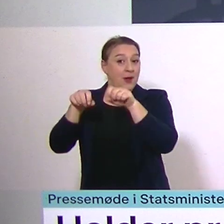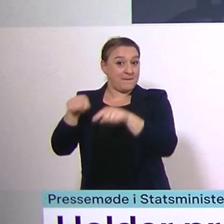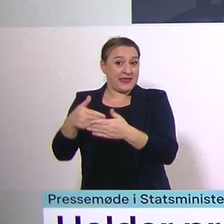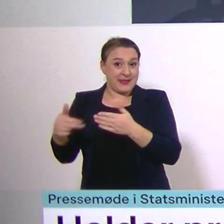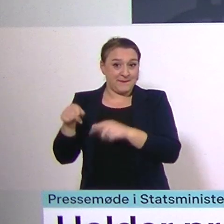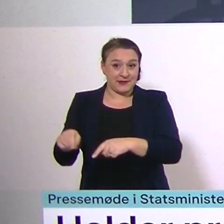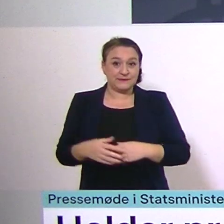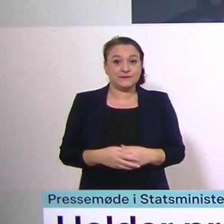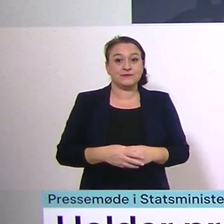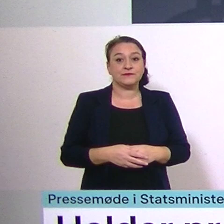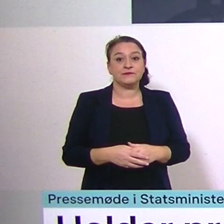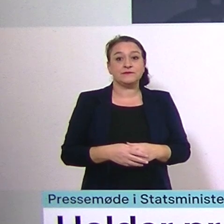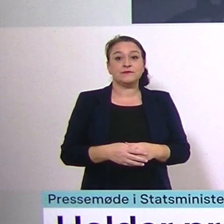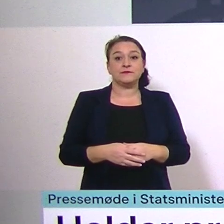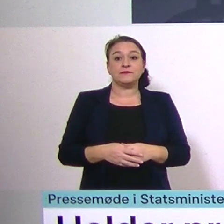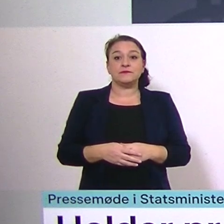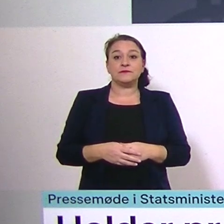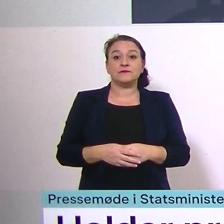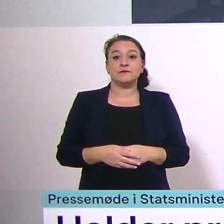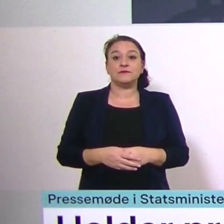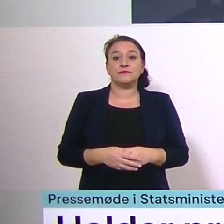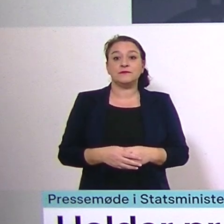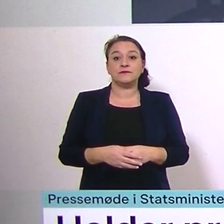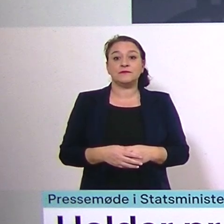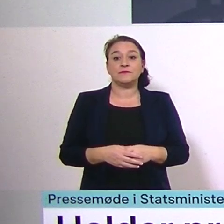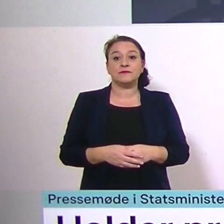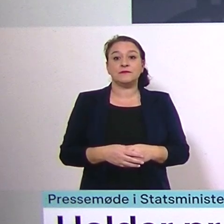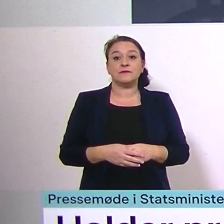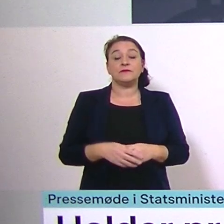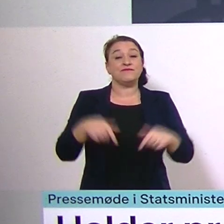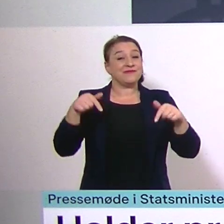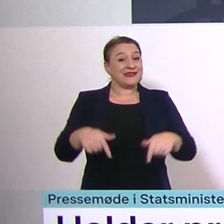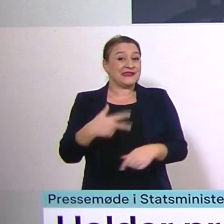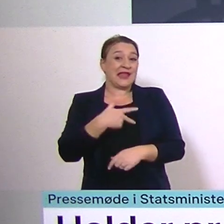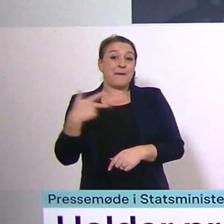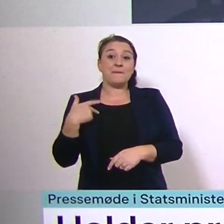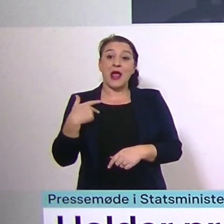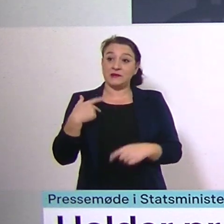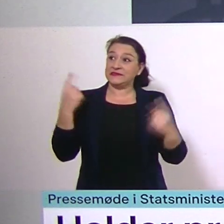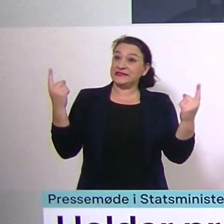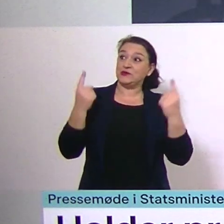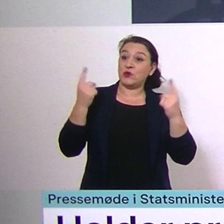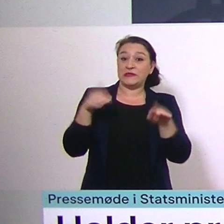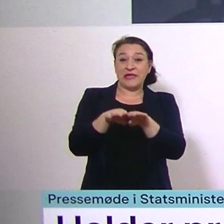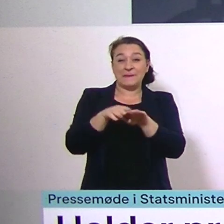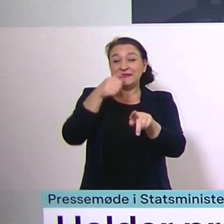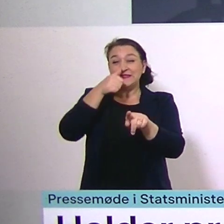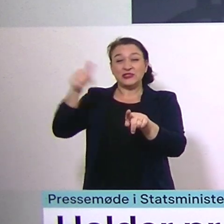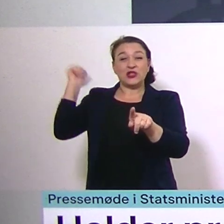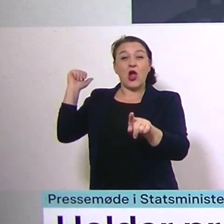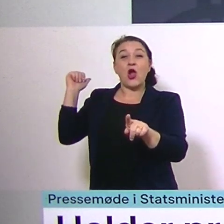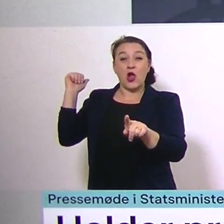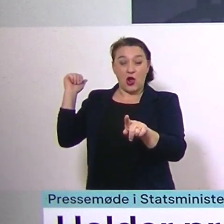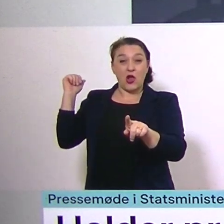På den ene side står vi i Danmark et helt andet sted end vi gjorde under både første og